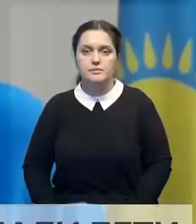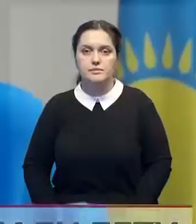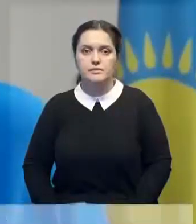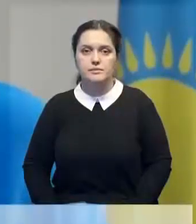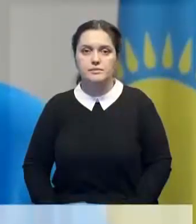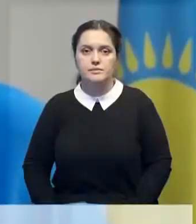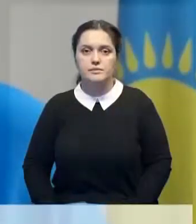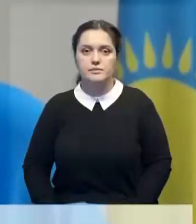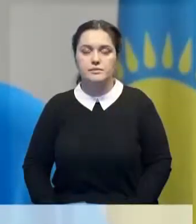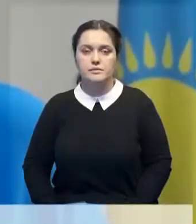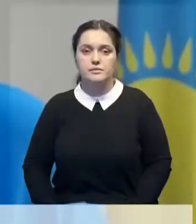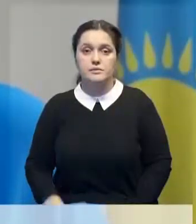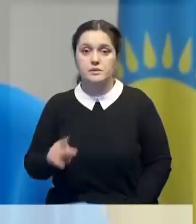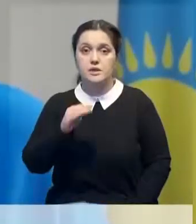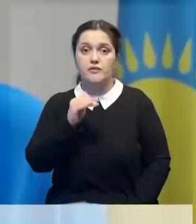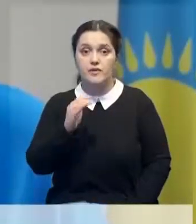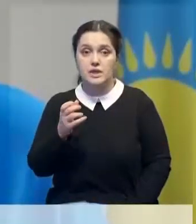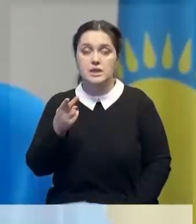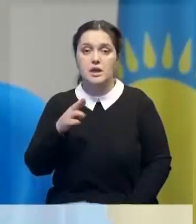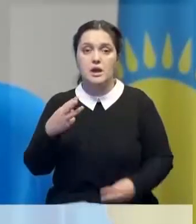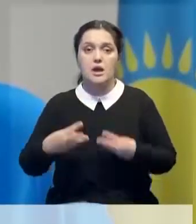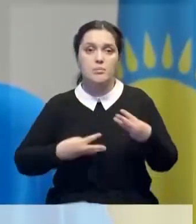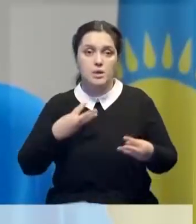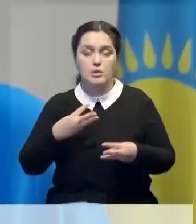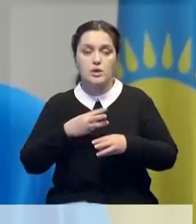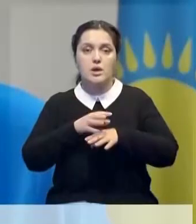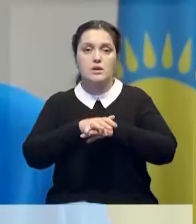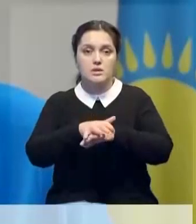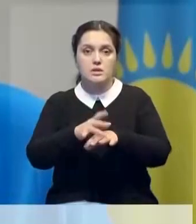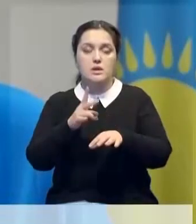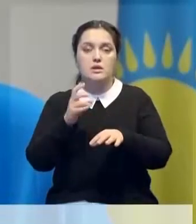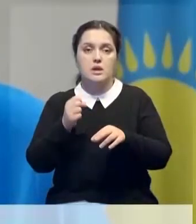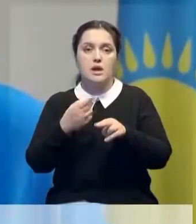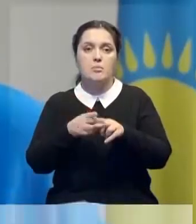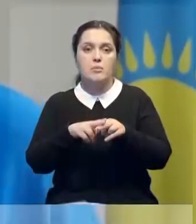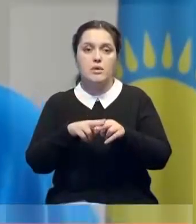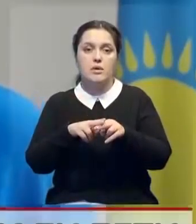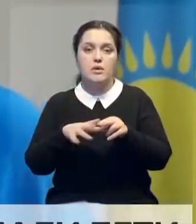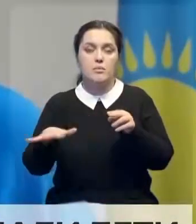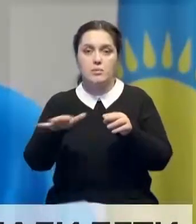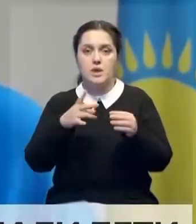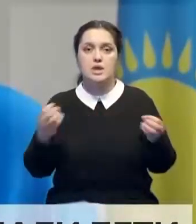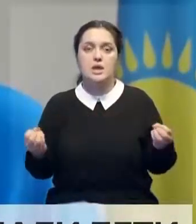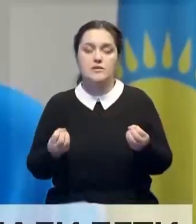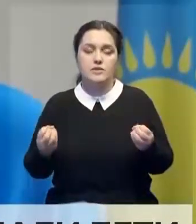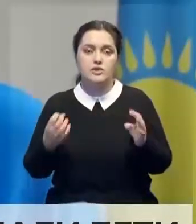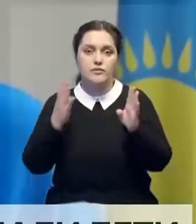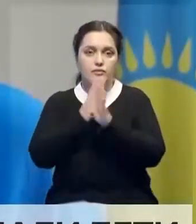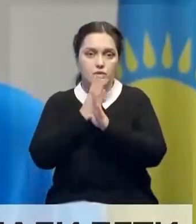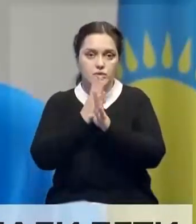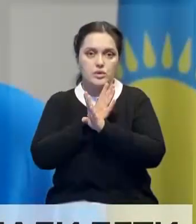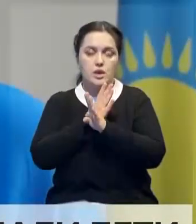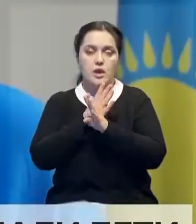Препарат ФАС предназначен для обработки от насекомых на открытых поверхностях, на свежем воздухе.